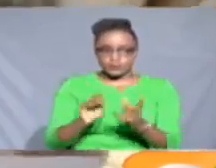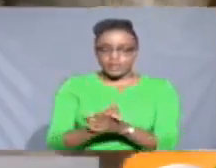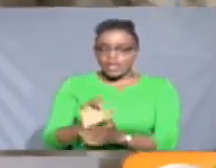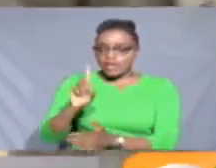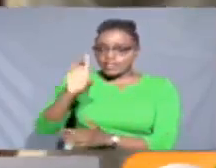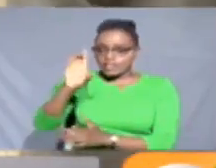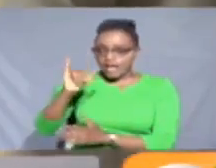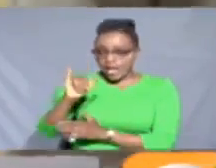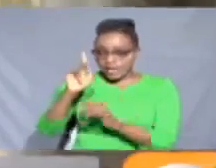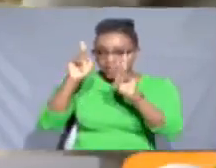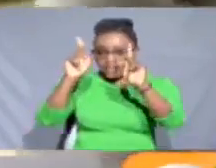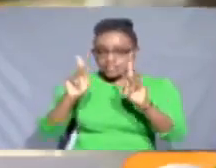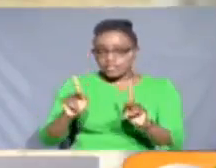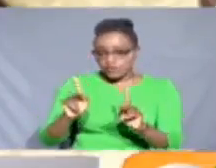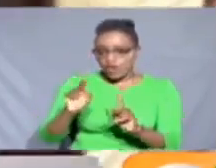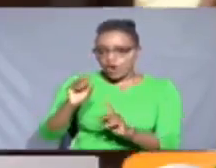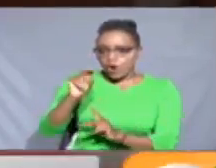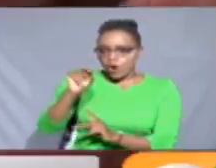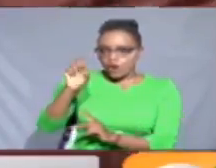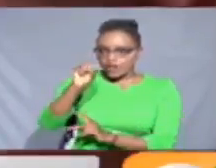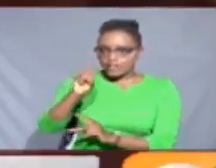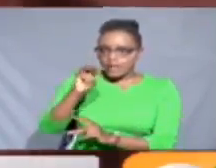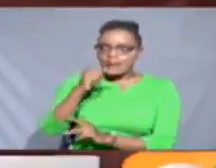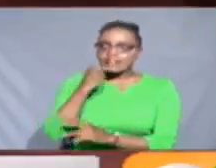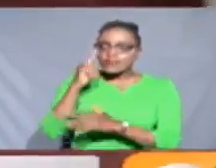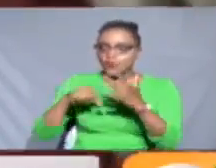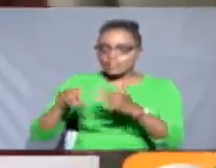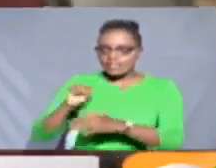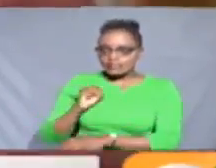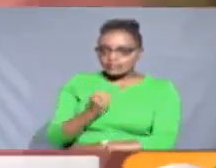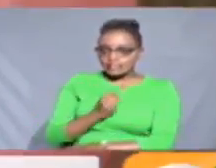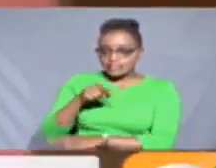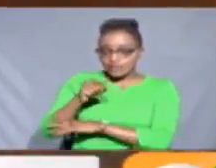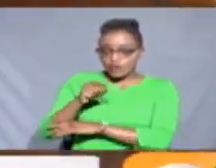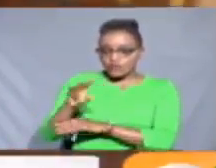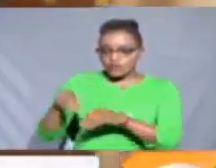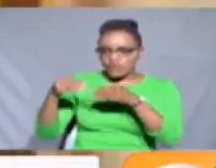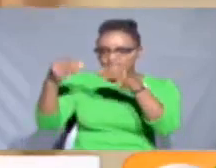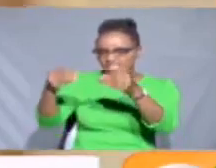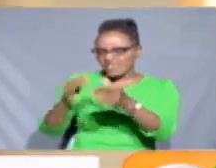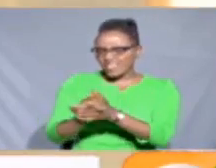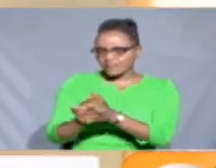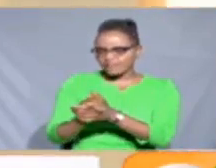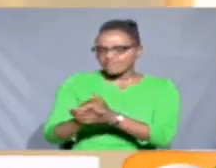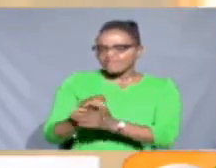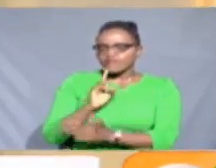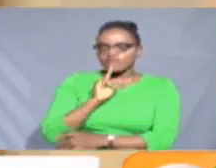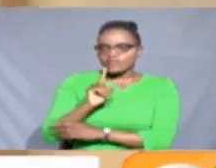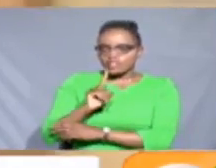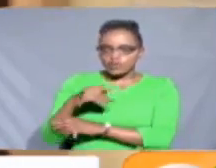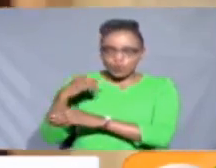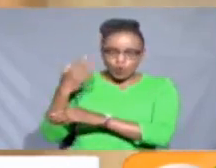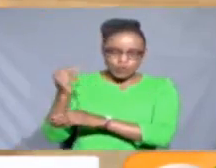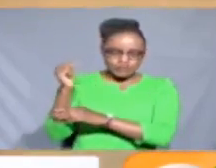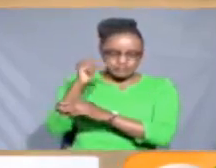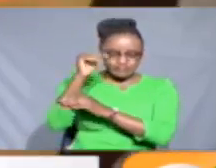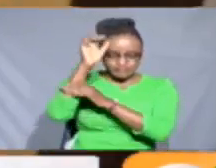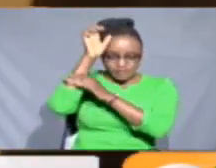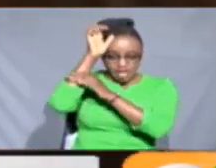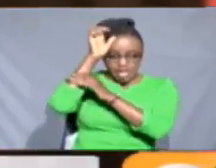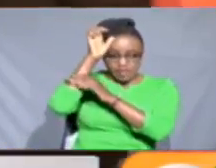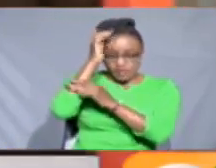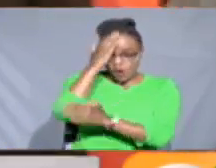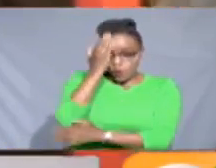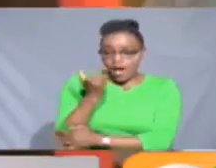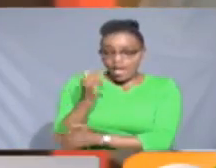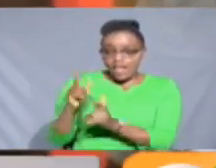wa DCI mjini Kisumu Onesmus Toweta anasema seneta huyo amepewa masharti ya kujiwasilisha katika afisi zao mjini Eldoret